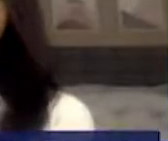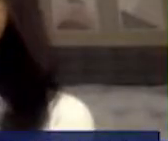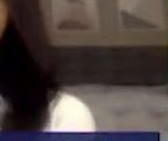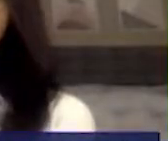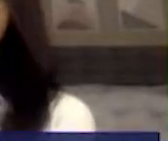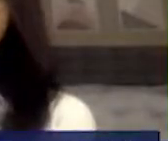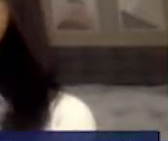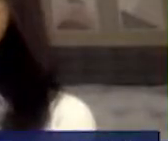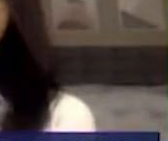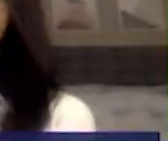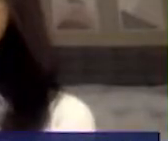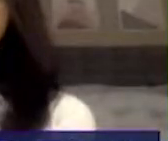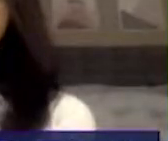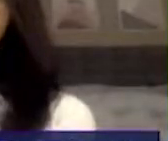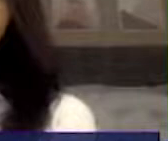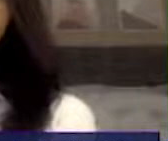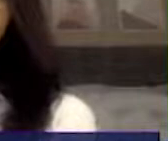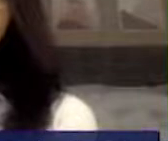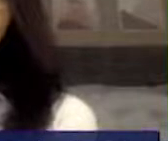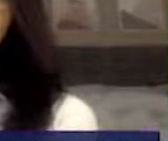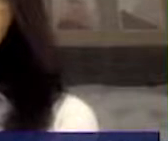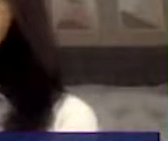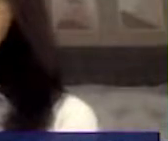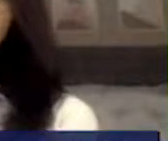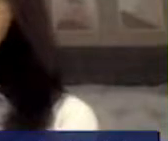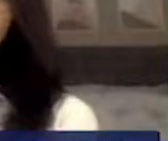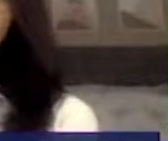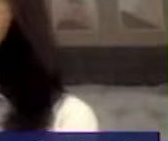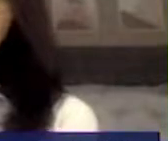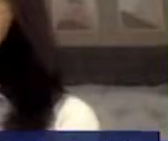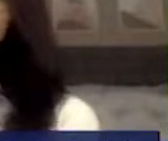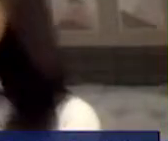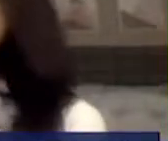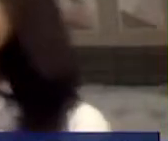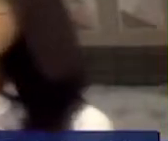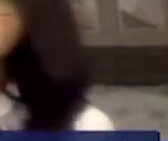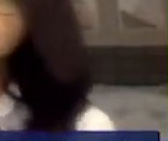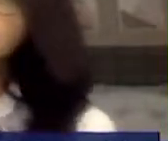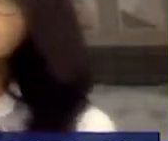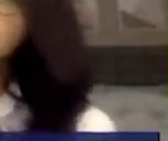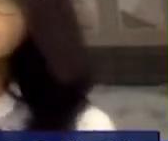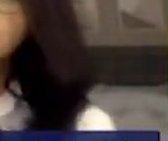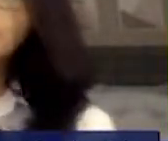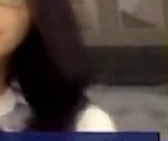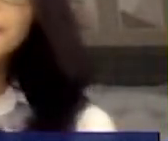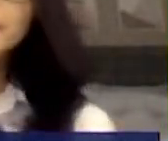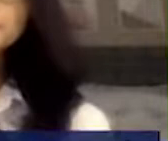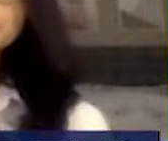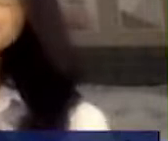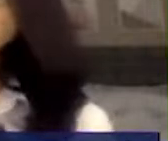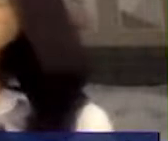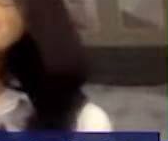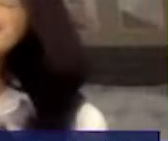spesifik gitu ya Apakah sebuah sekolah diwajibkan melaksanakan kurikulum darurat tapi tidak diberikan pilihan gitu ya I Am